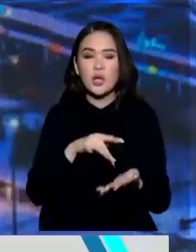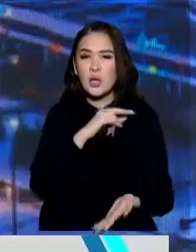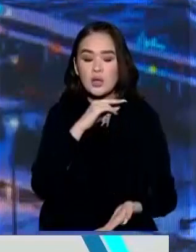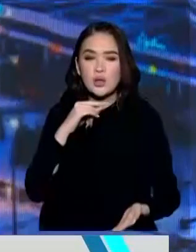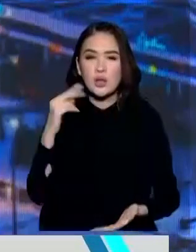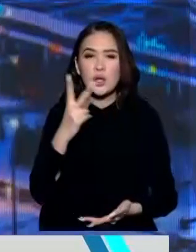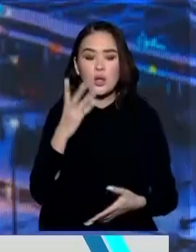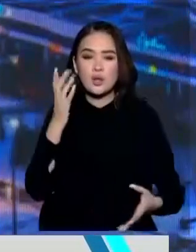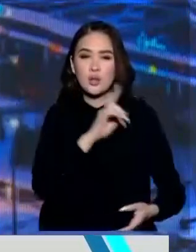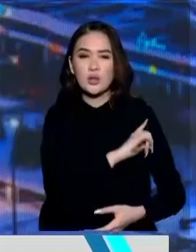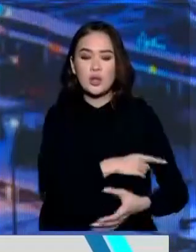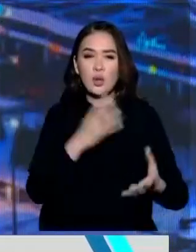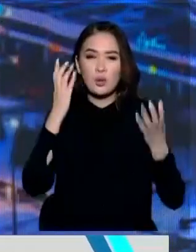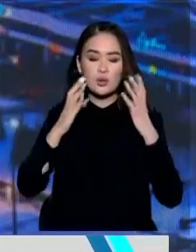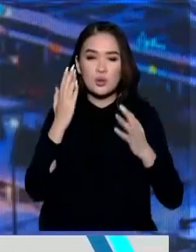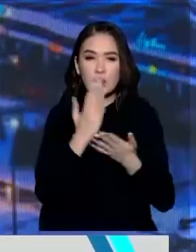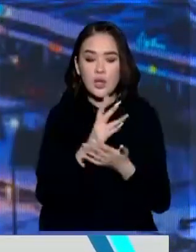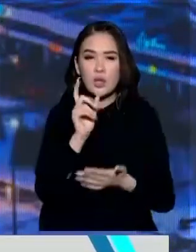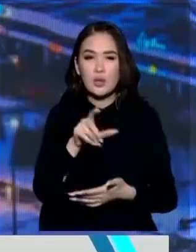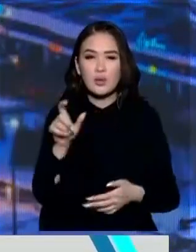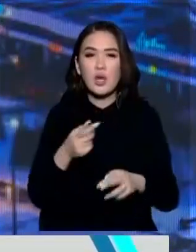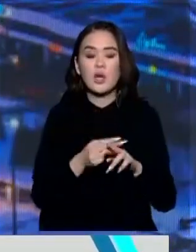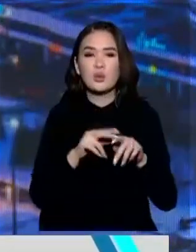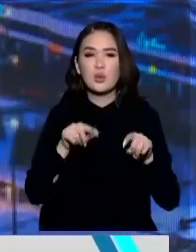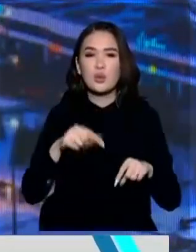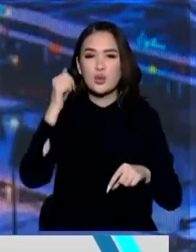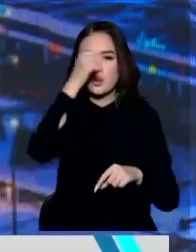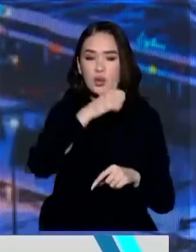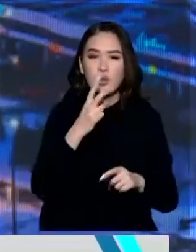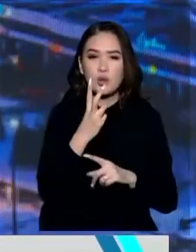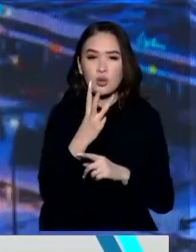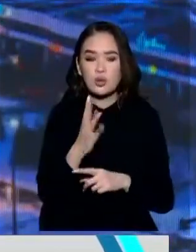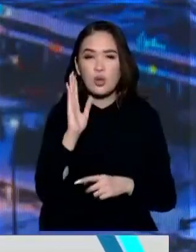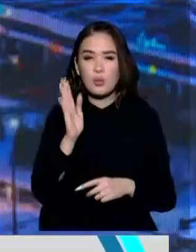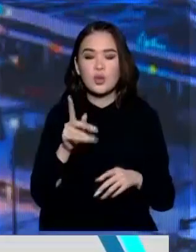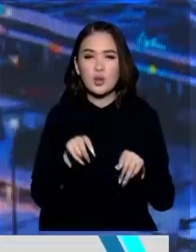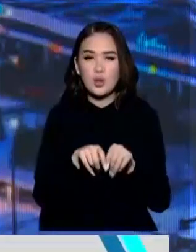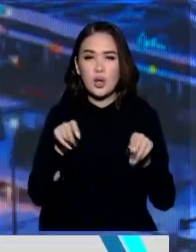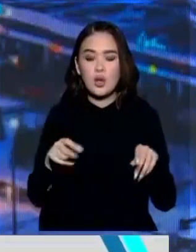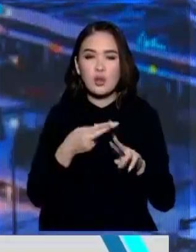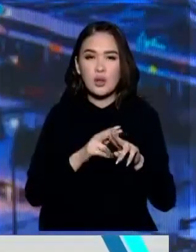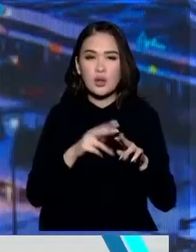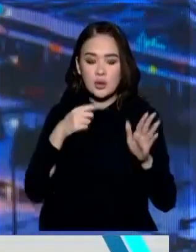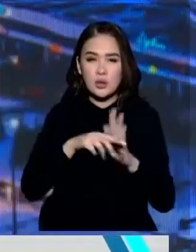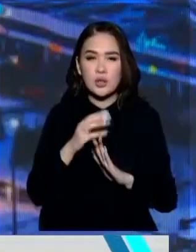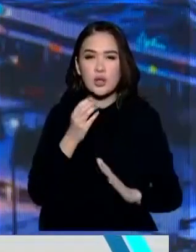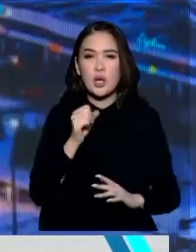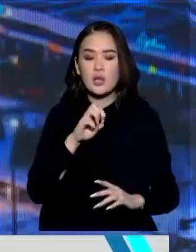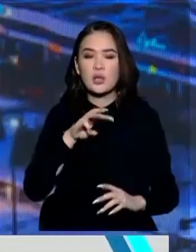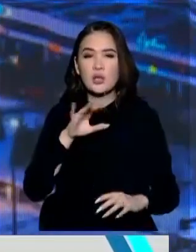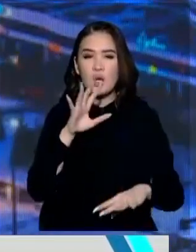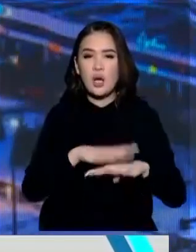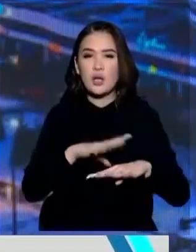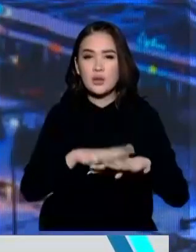мықты екі университетін алып келді. Қазір ала жаса осы жылы тағы да бір 2-3 мықты университет ашылады. Олардың ішінде Шотландияның ең